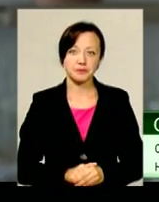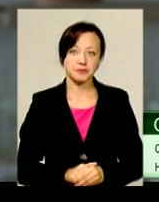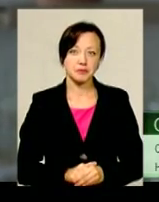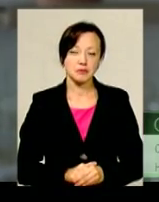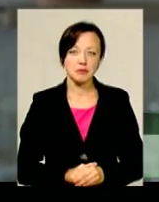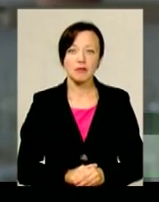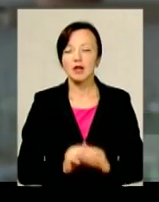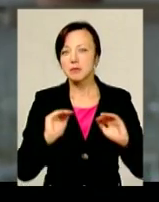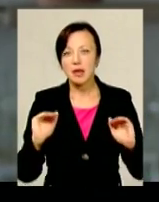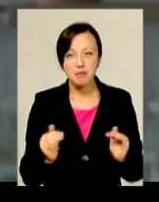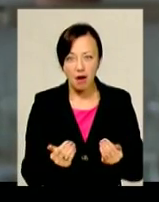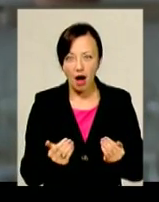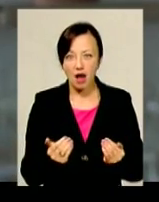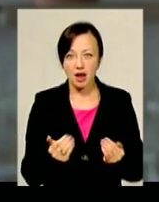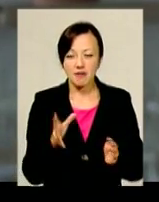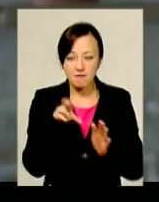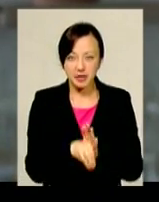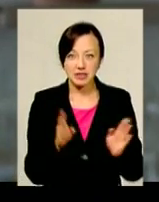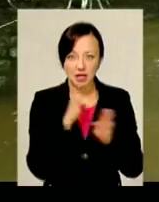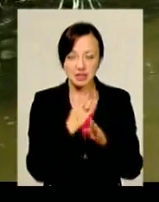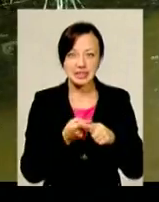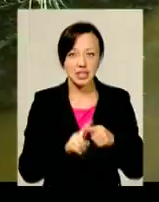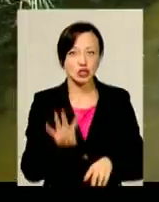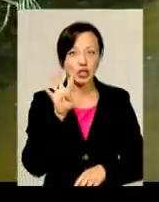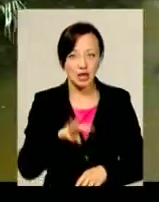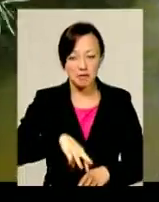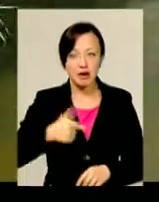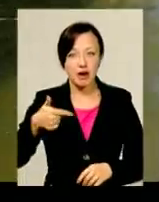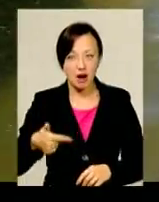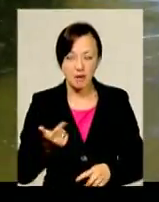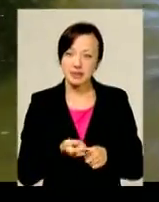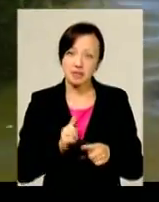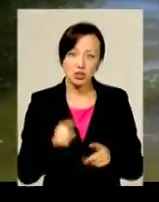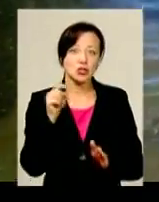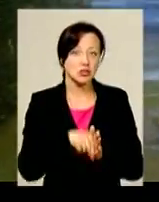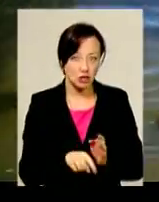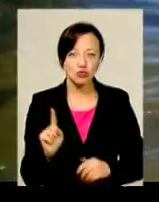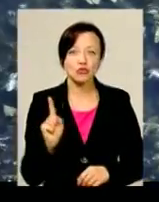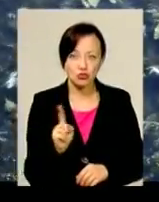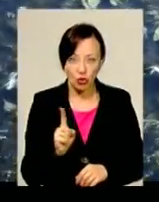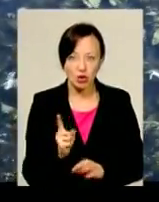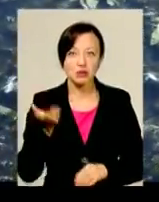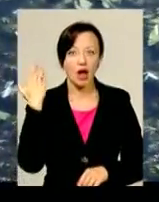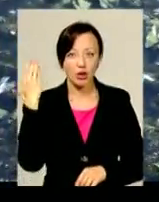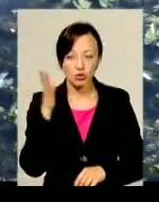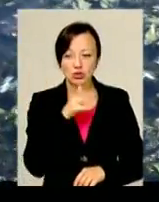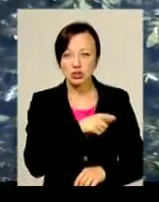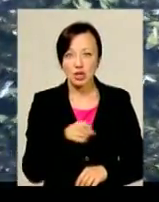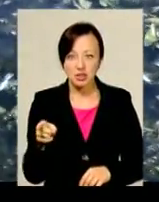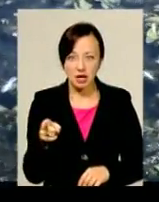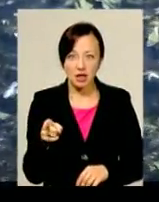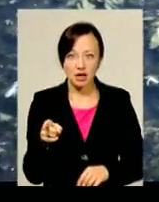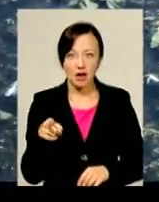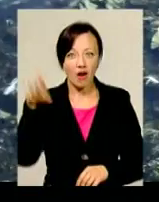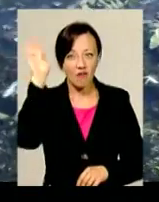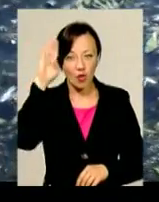а мінімальний вміст кисню, який допускається, 4 мг на дециметр кубічних. Це говорить про те, що на той час водним живим